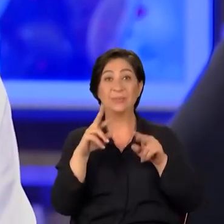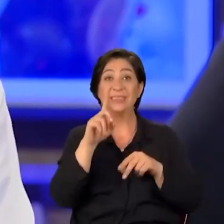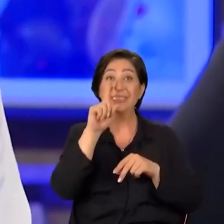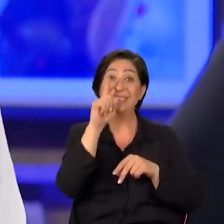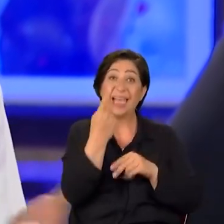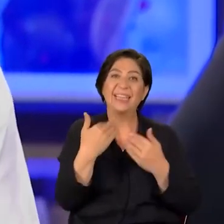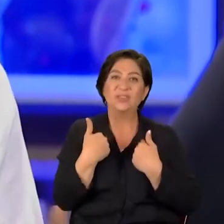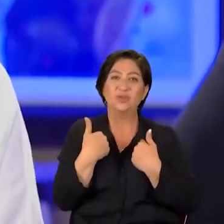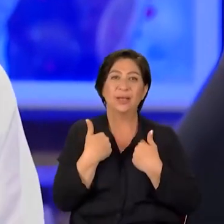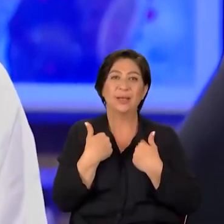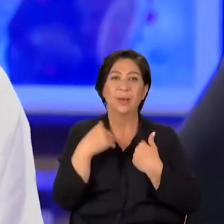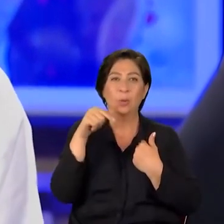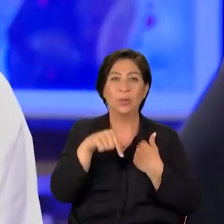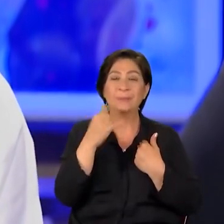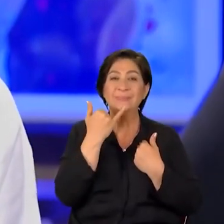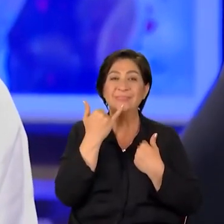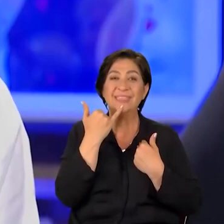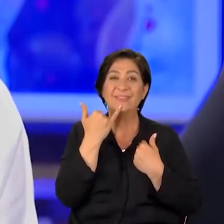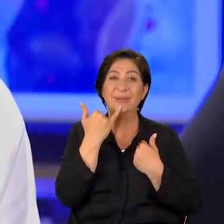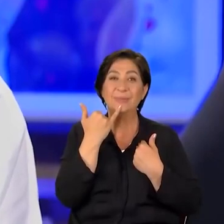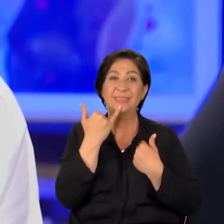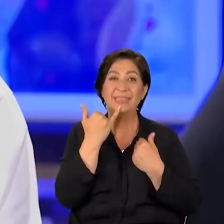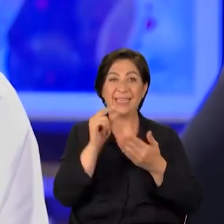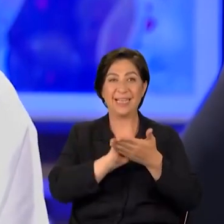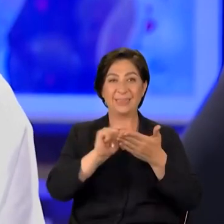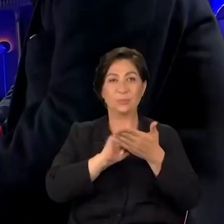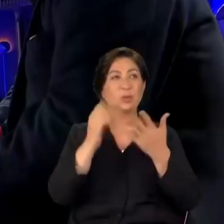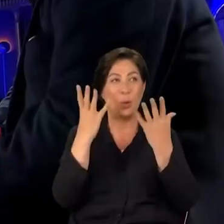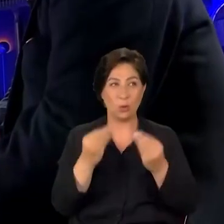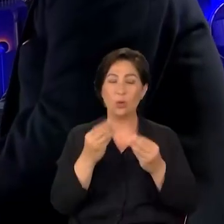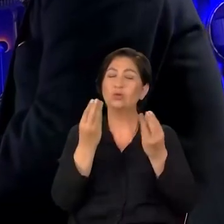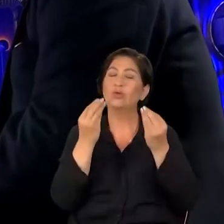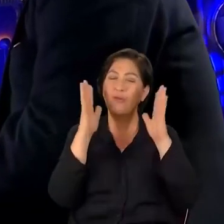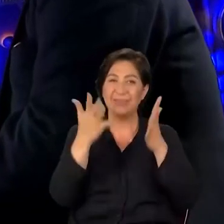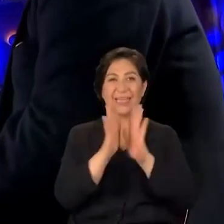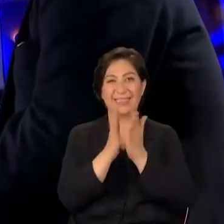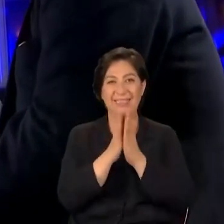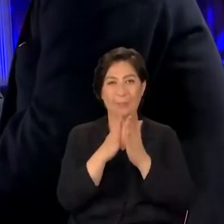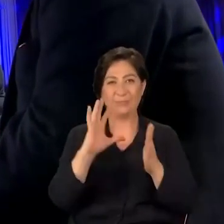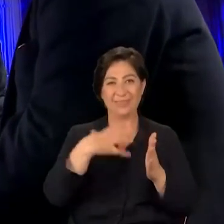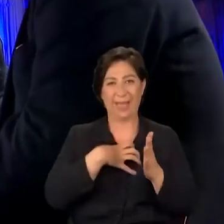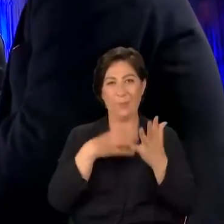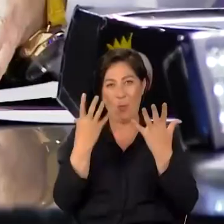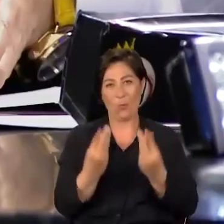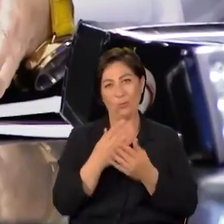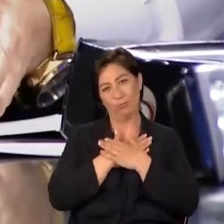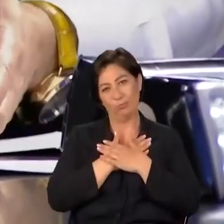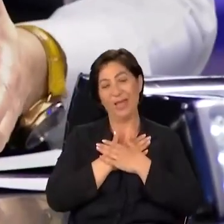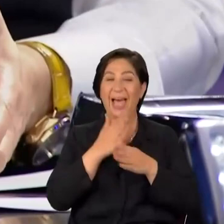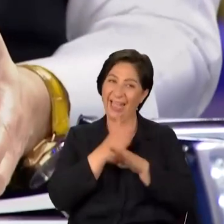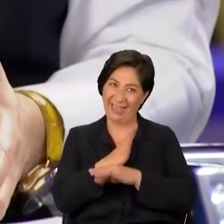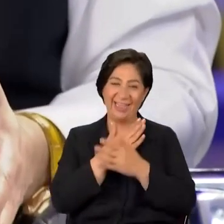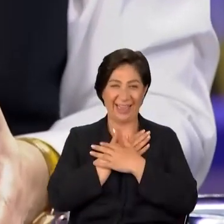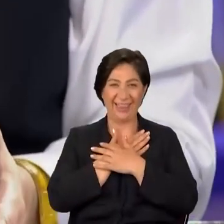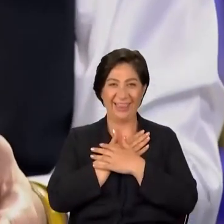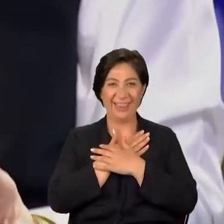gibi sadece buradaki misafirlerimin yazmış olduğu birçok kitap sahibi